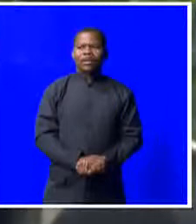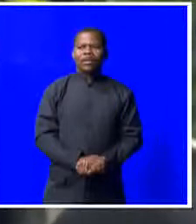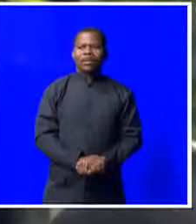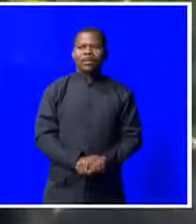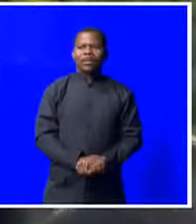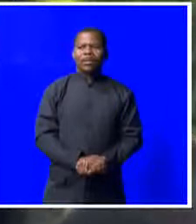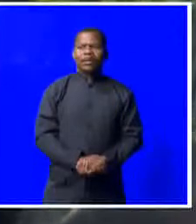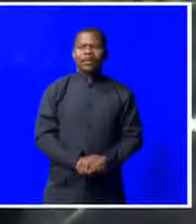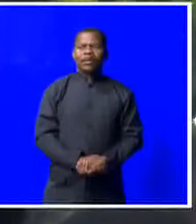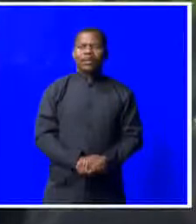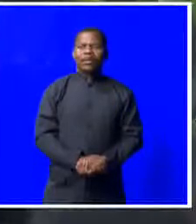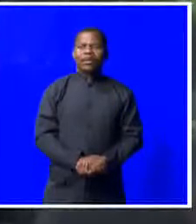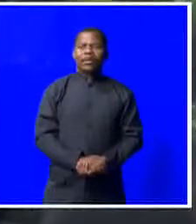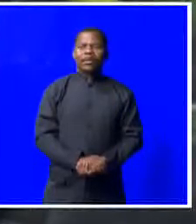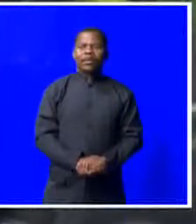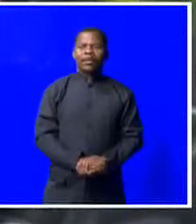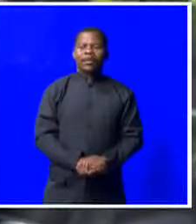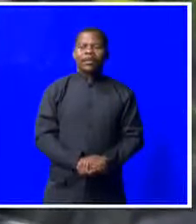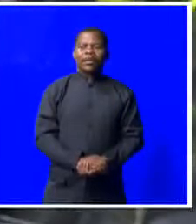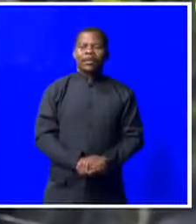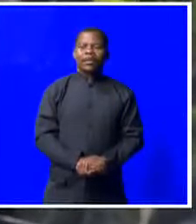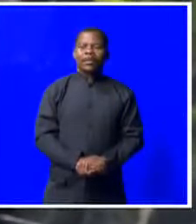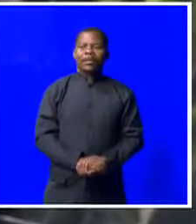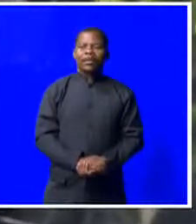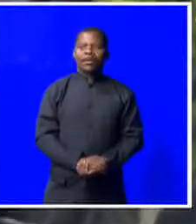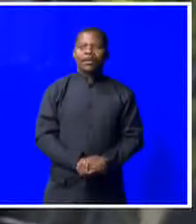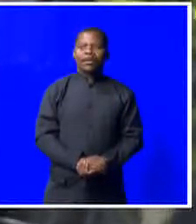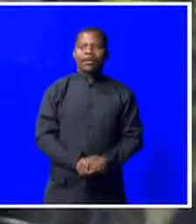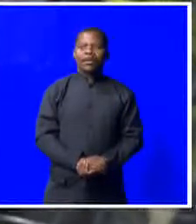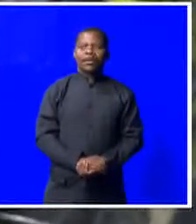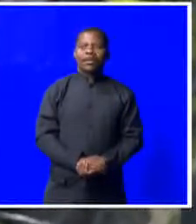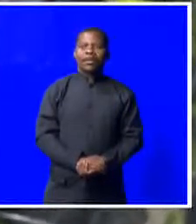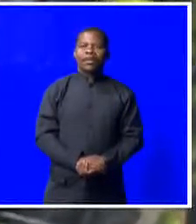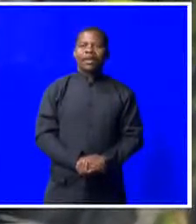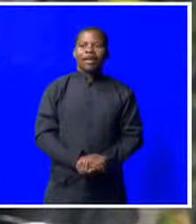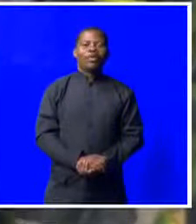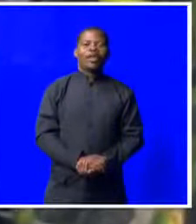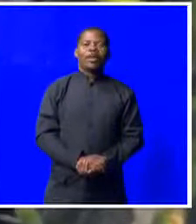nebaholi labanene ba emphasize kuthaneni